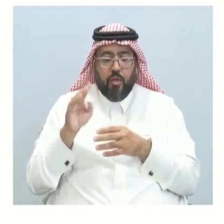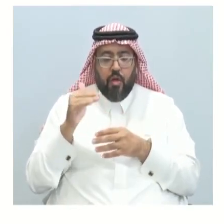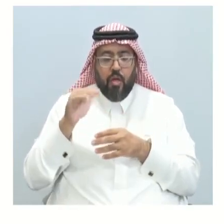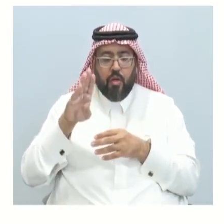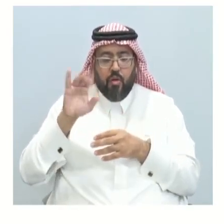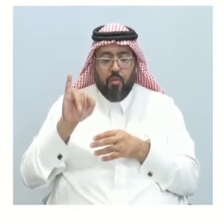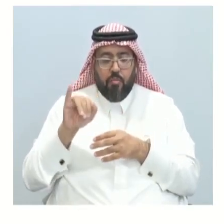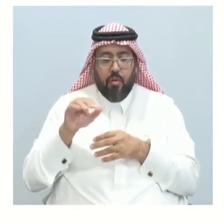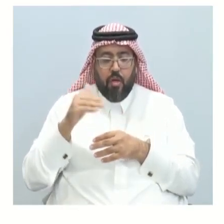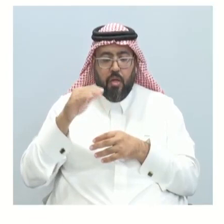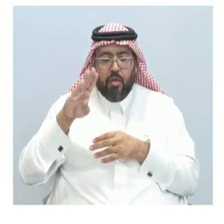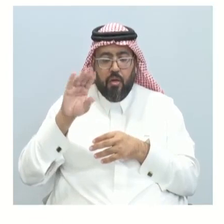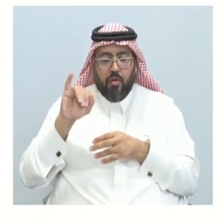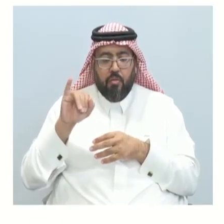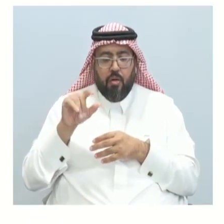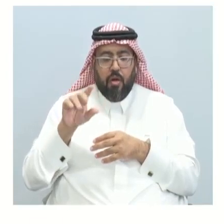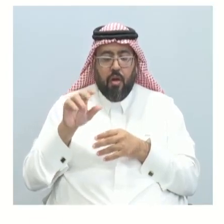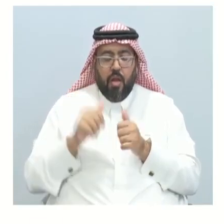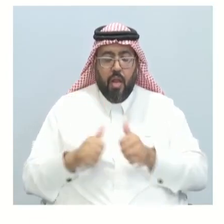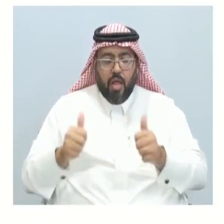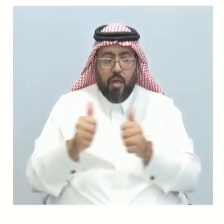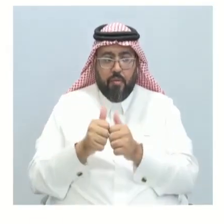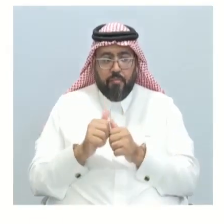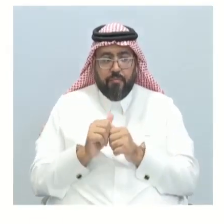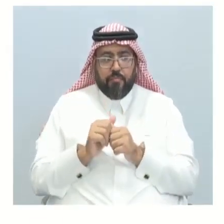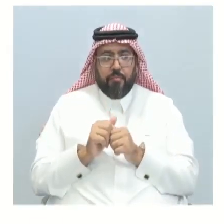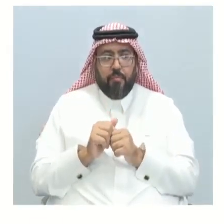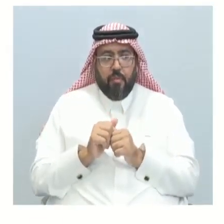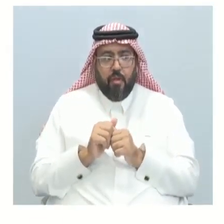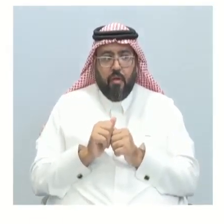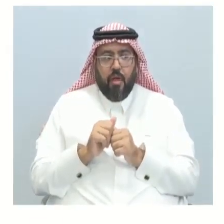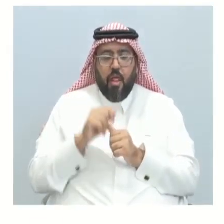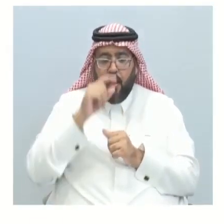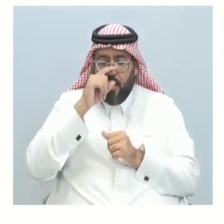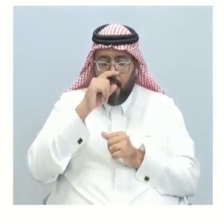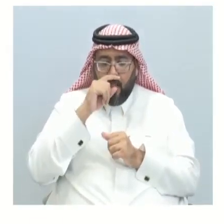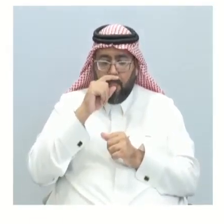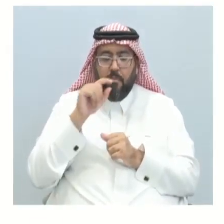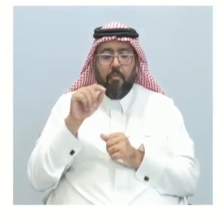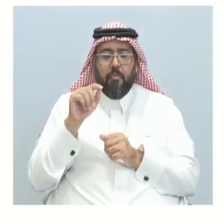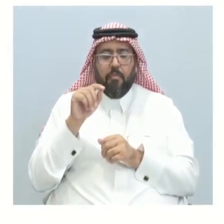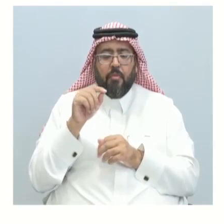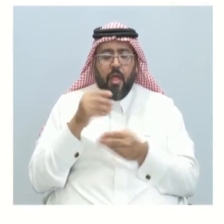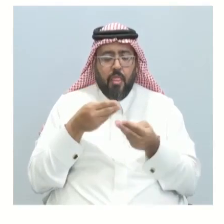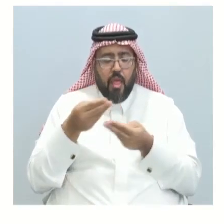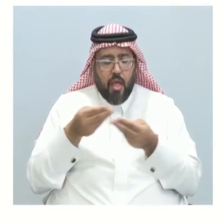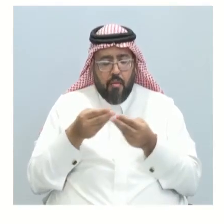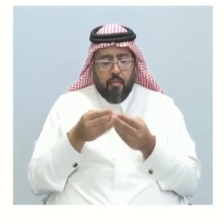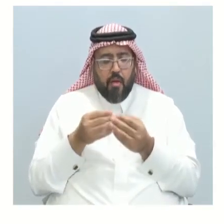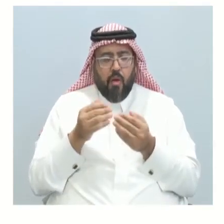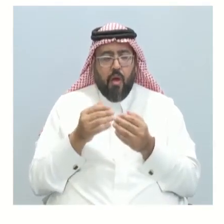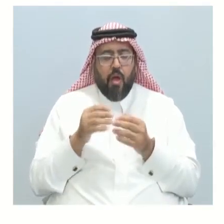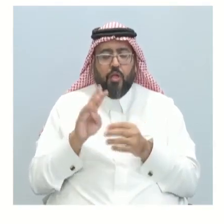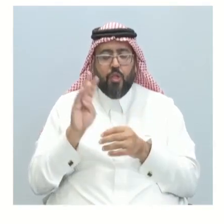خيركم خيركم لاهله خيركم خيركم لاهله فلا بد ان نحسن التعامل مع